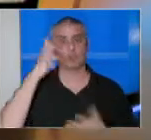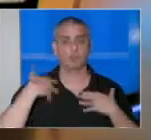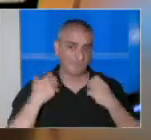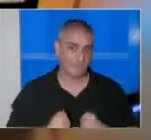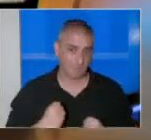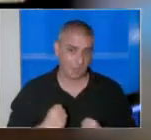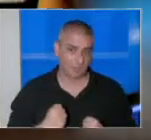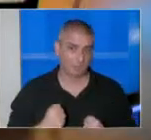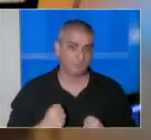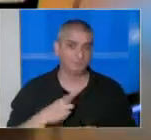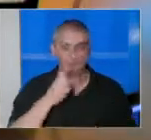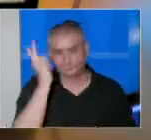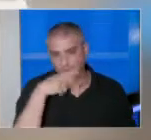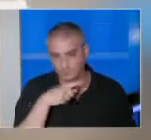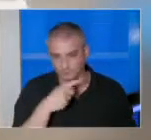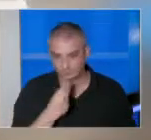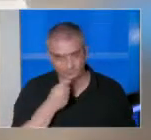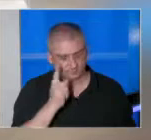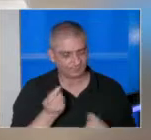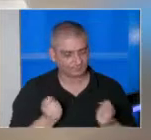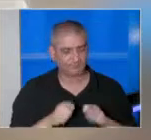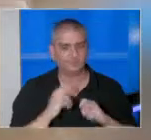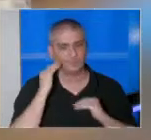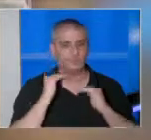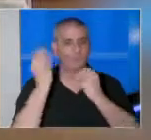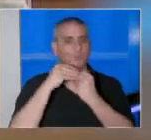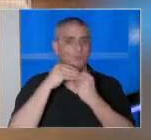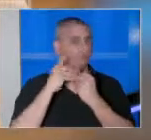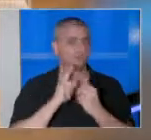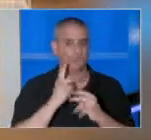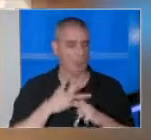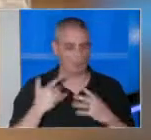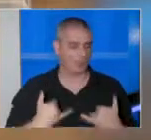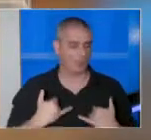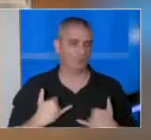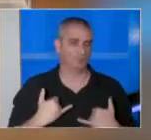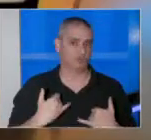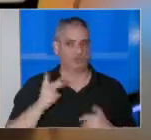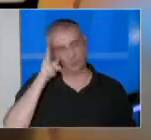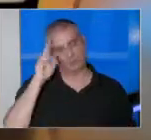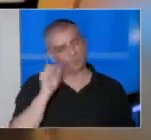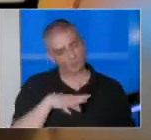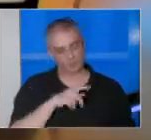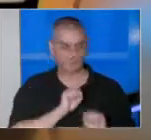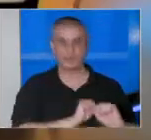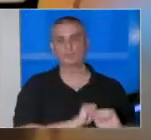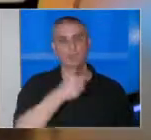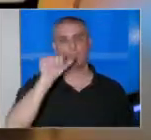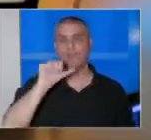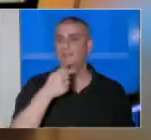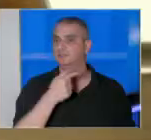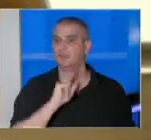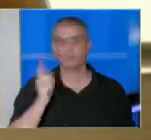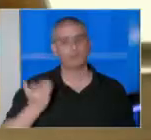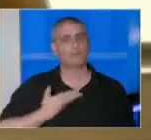והביטחון. בעצם אתה מבין שהדברים צריכים להיסגר ברמות נוספות, כלומר זה לא ילך שעכשיו הליכוד יבוא ויתמכו באיתן גינזבורג, בלי